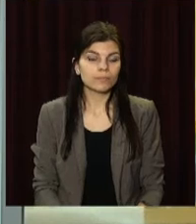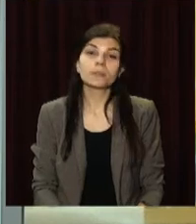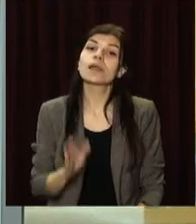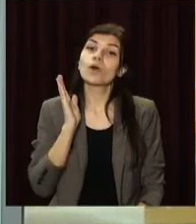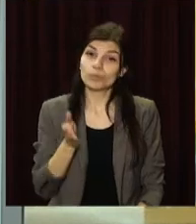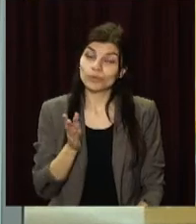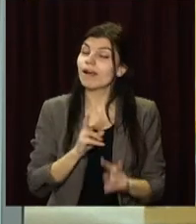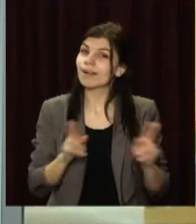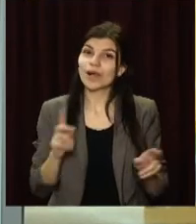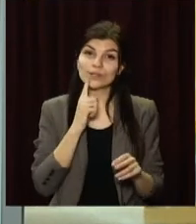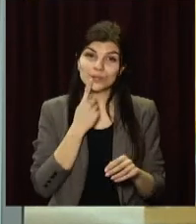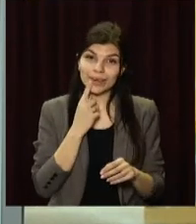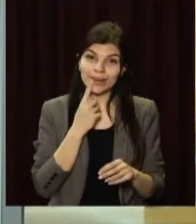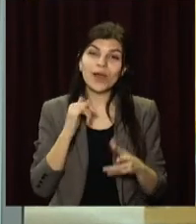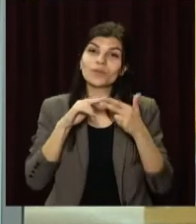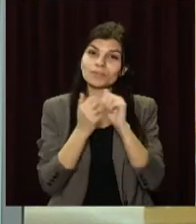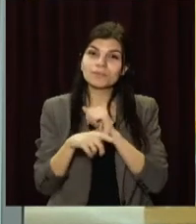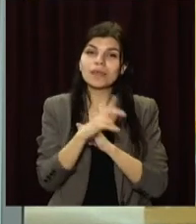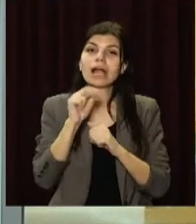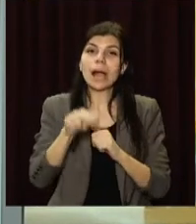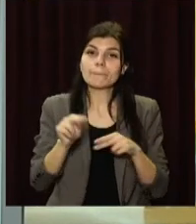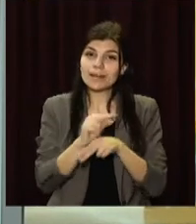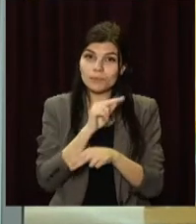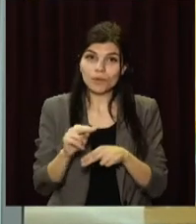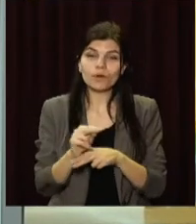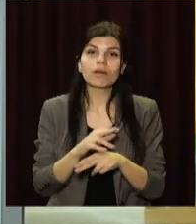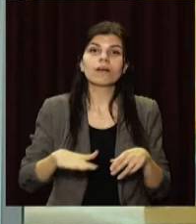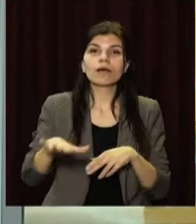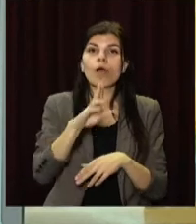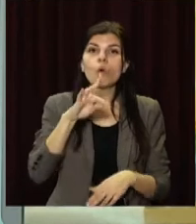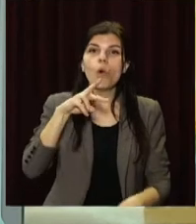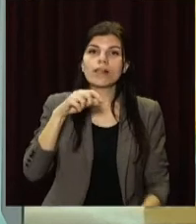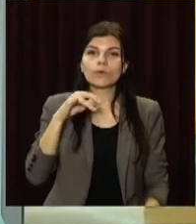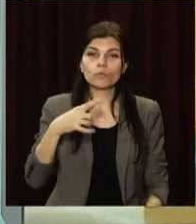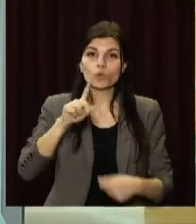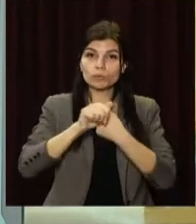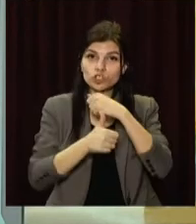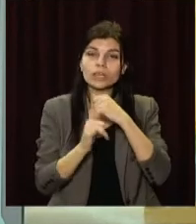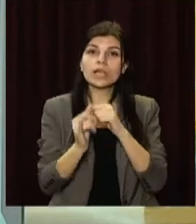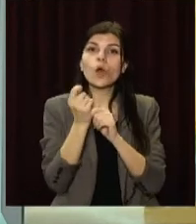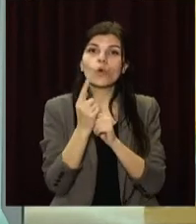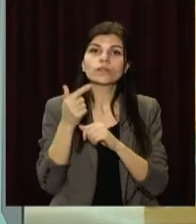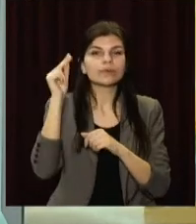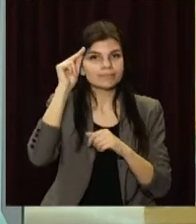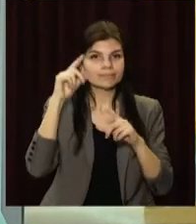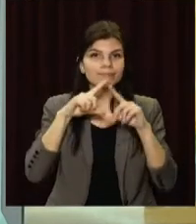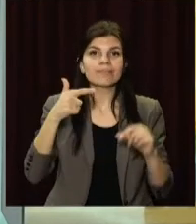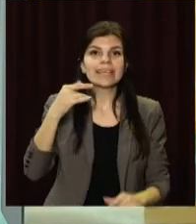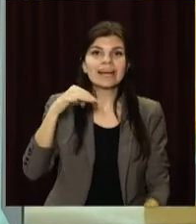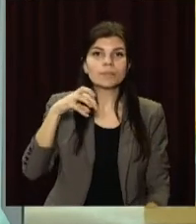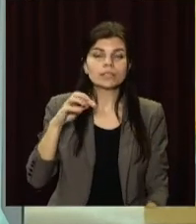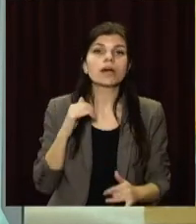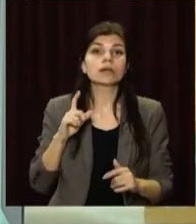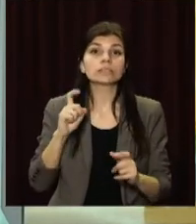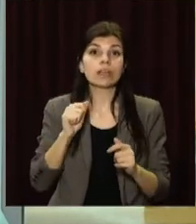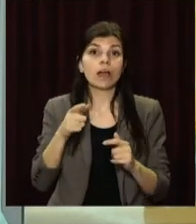Будуть як цукерки. У Кам'янському триває капітальний ремонт колегіуму номер 16 та 11 гімназії. Все за грантові